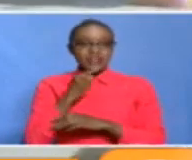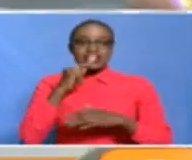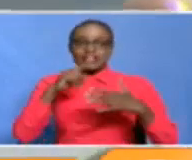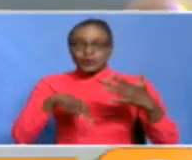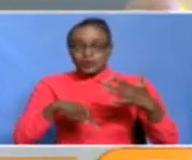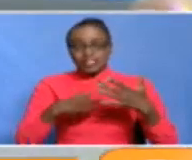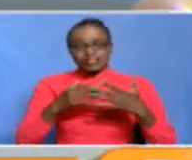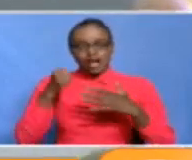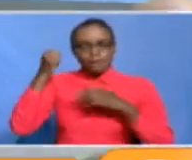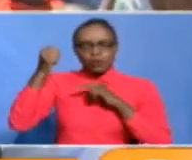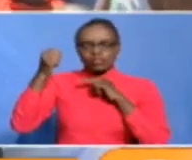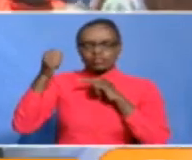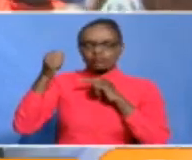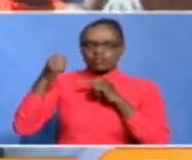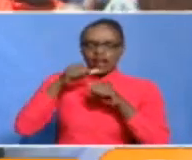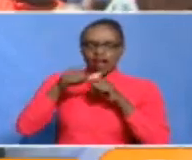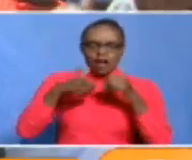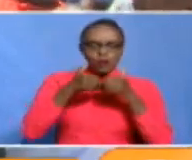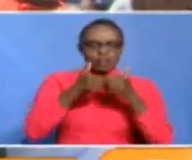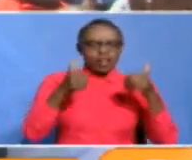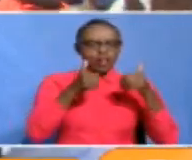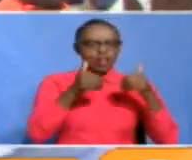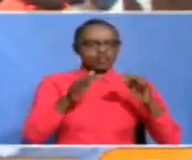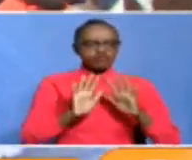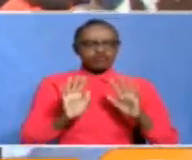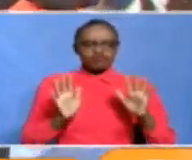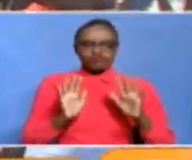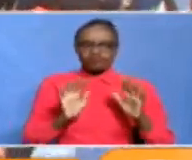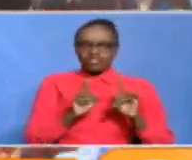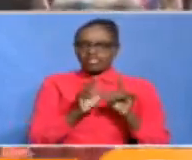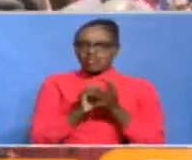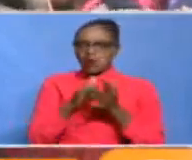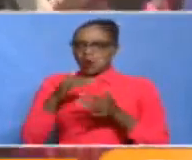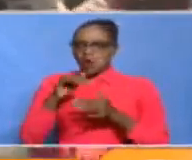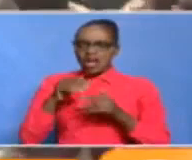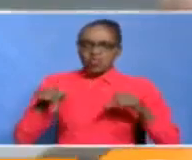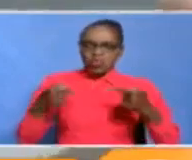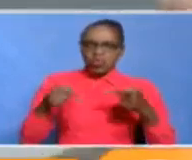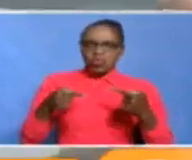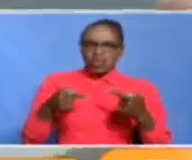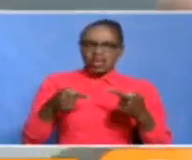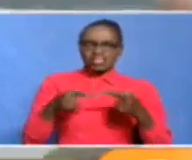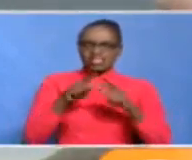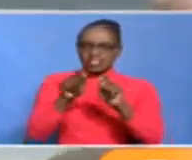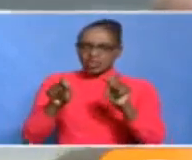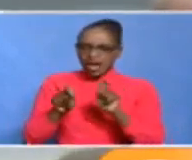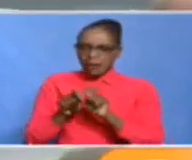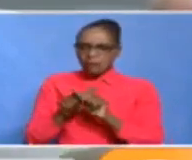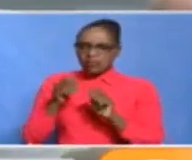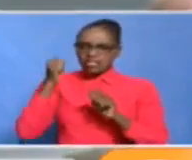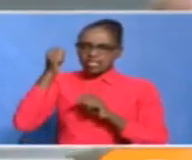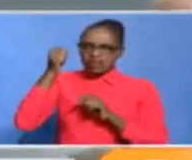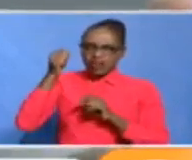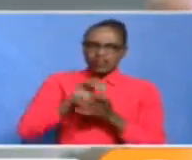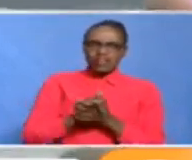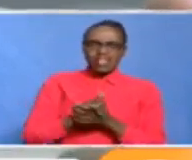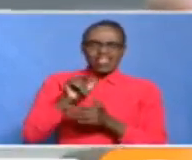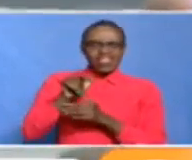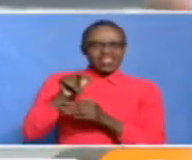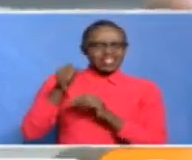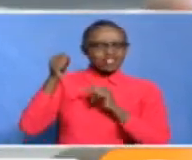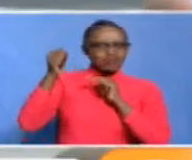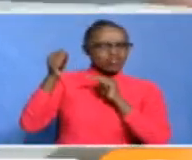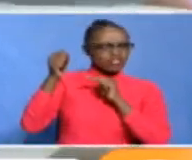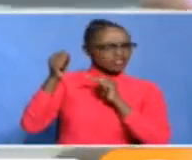Tumesema siasa ya mgawanyiko na fitina na ukabila, hiyo